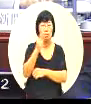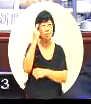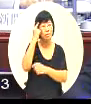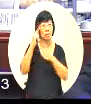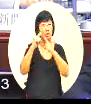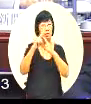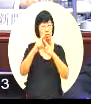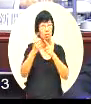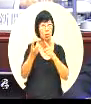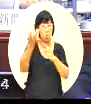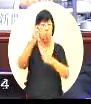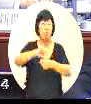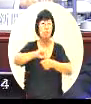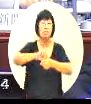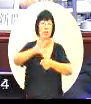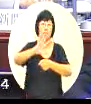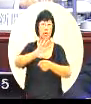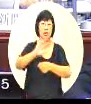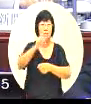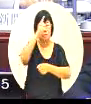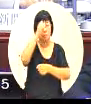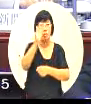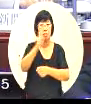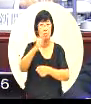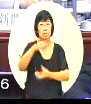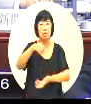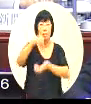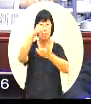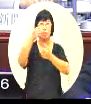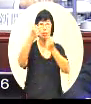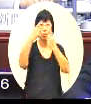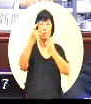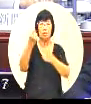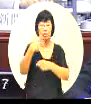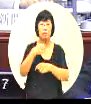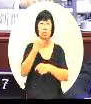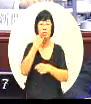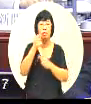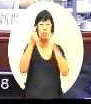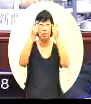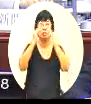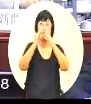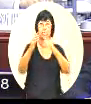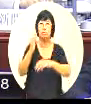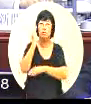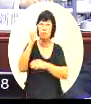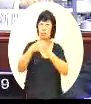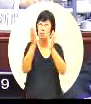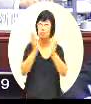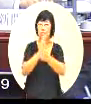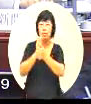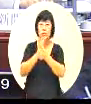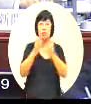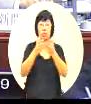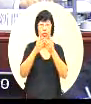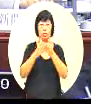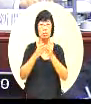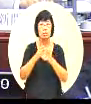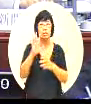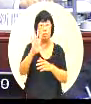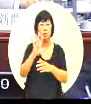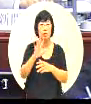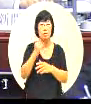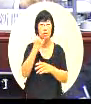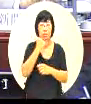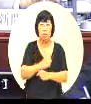想，但是黄议员提醒我们这个部分，那高雄市政府的团队都应该都要弄戒